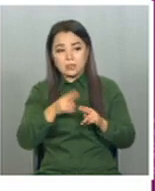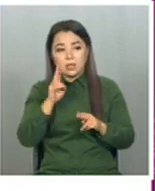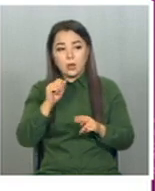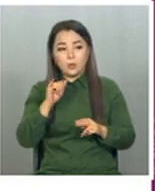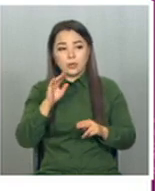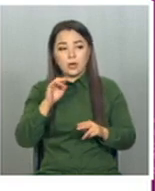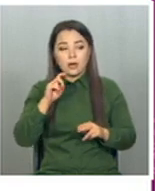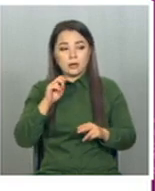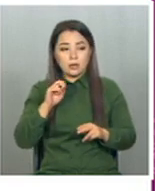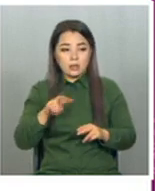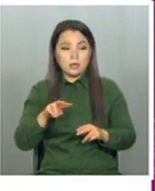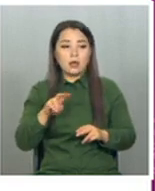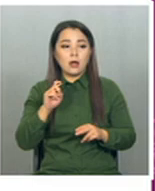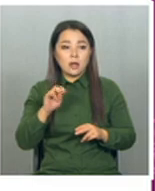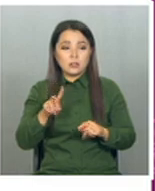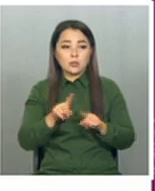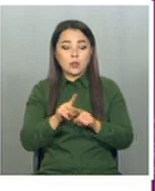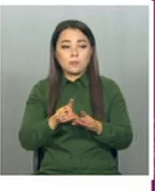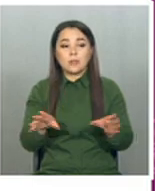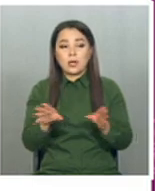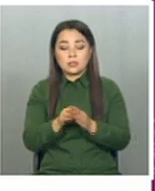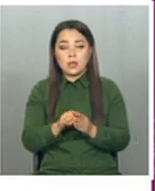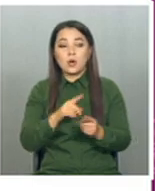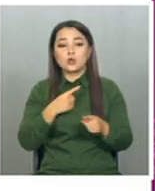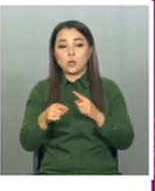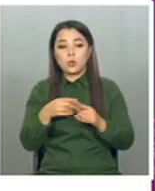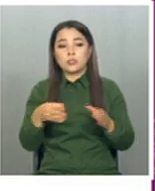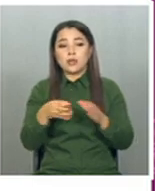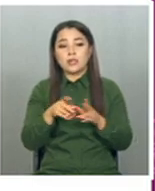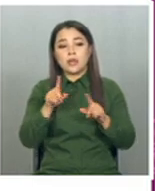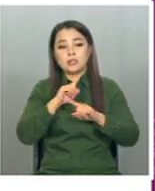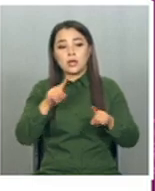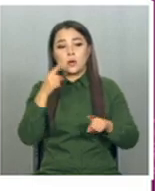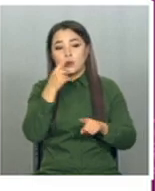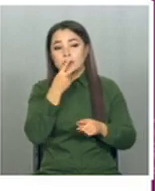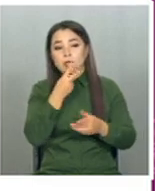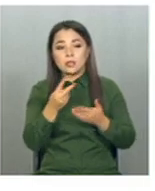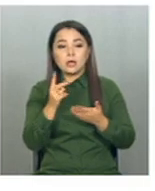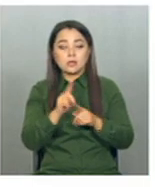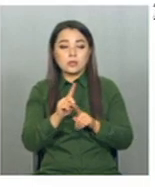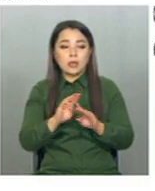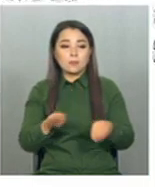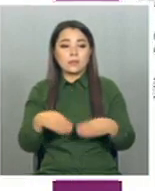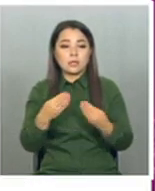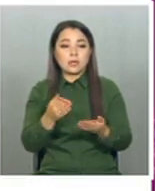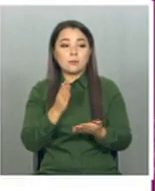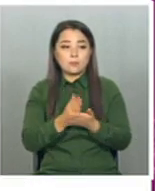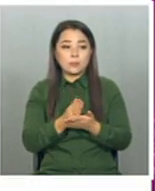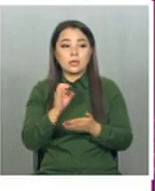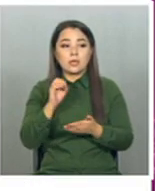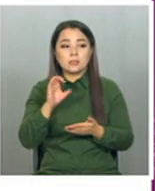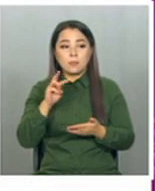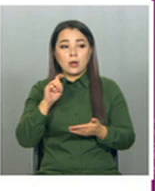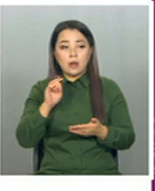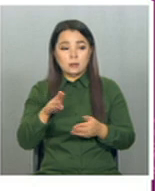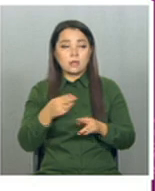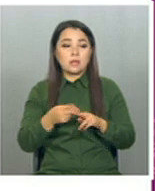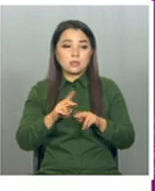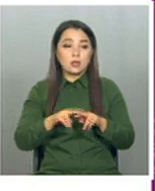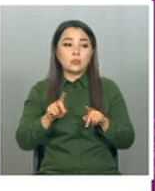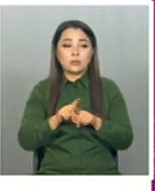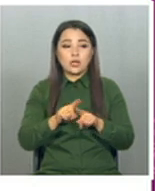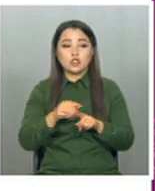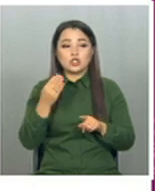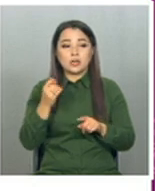бірге Мәуереннахрға жасаған жорықта ерекше көзге түскен үшін берілген екен. Есімхан Шығай ханның